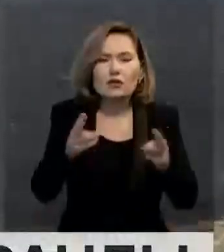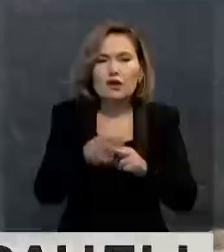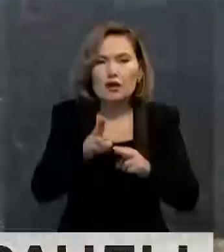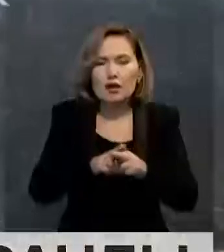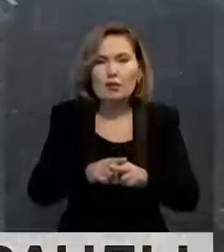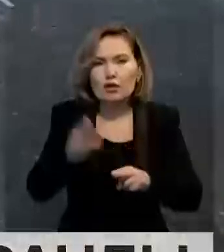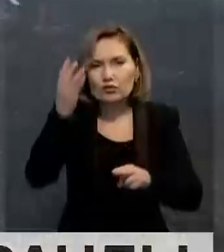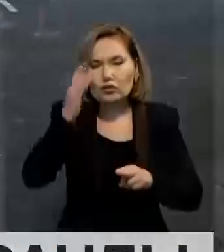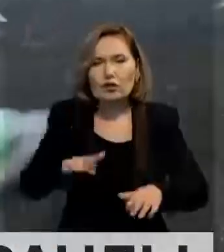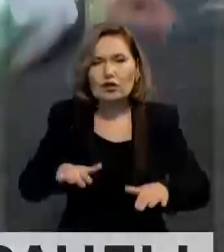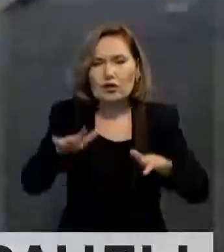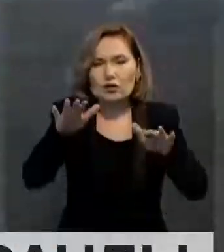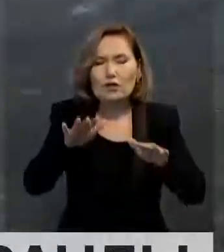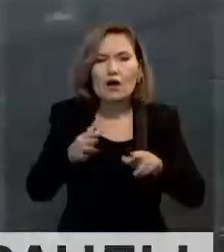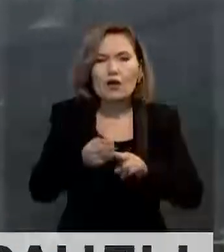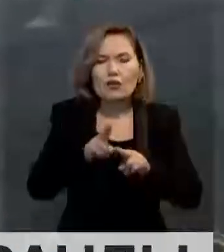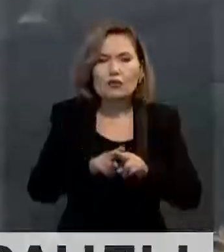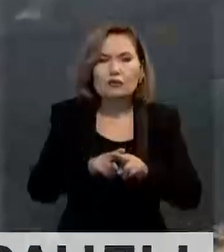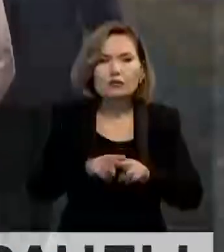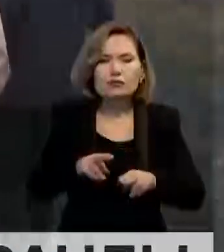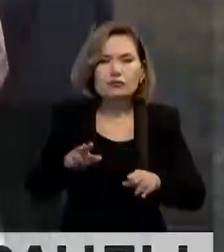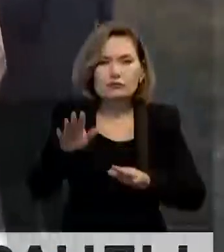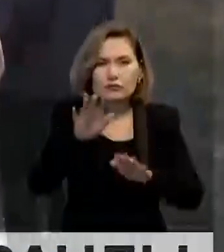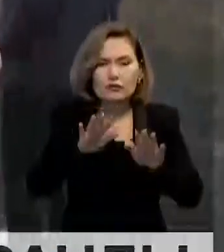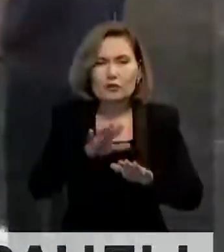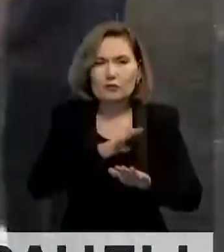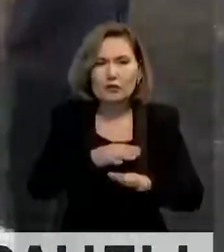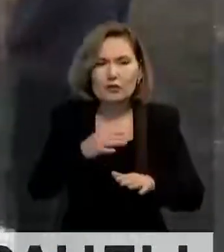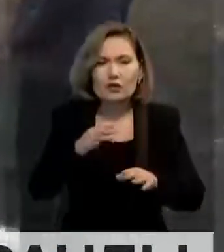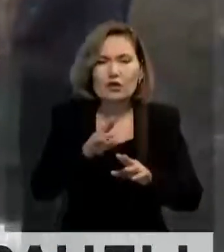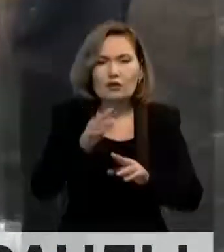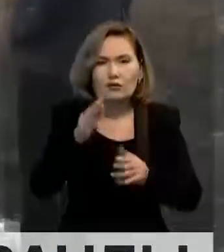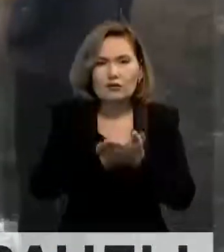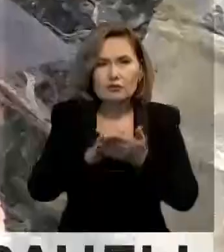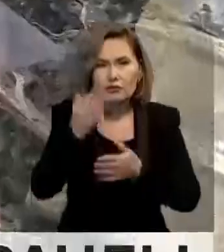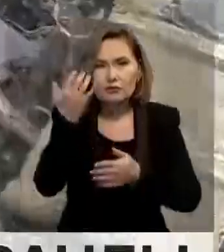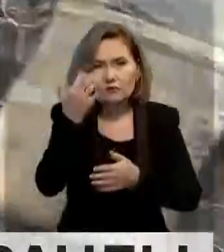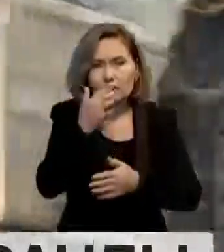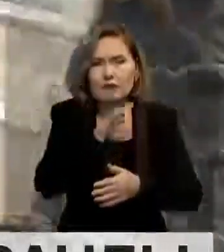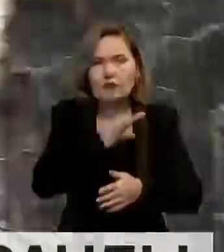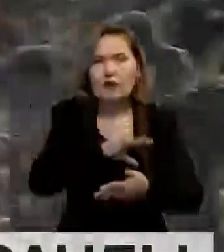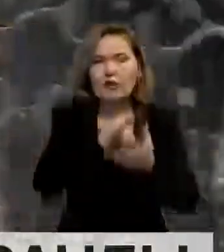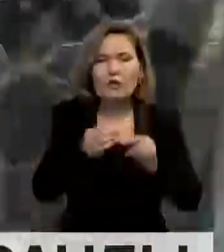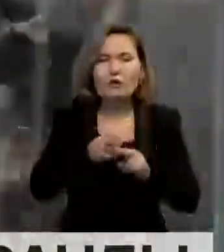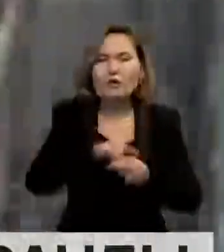өрт мына етектегі үйге 7-8 минутта жетті. Осылайша тау шаңғысы киімдері мен шаңғы жолын жөндейтін құралдарға толып тұрған